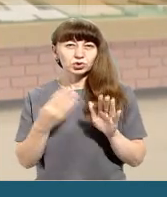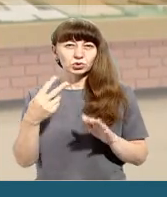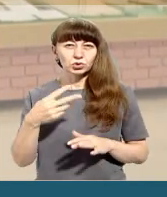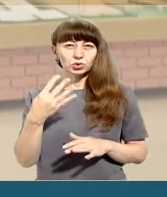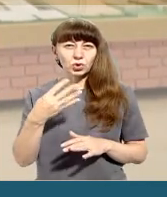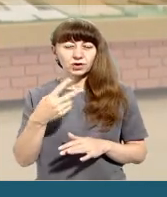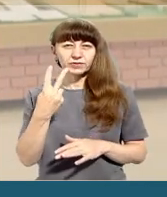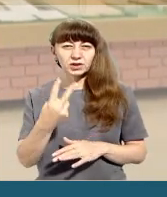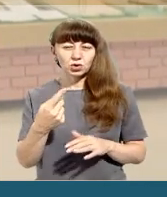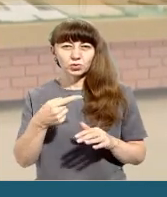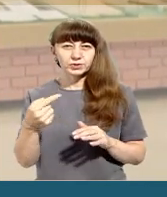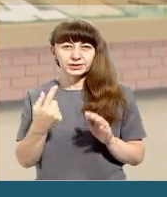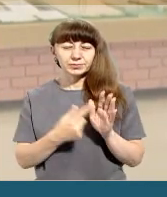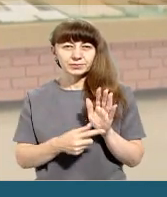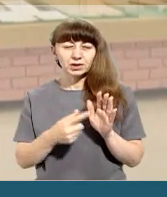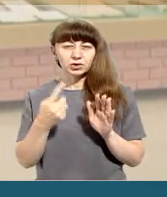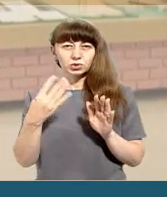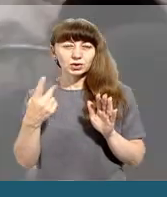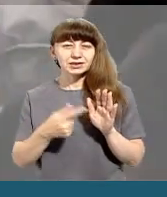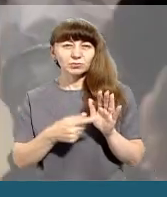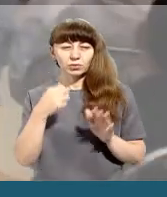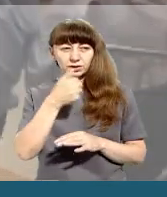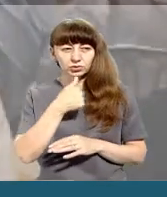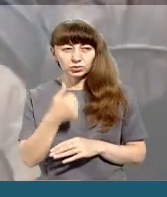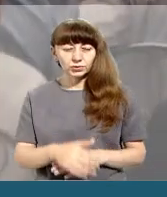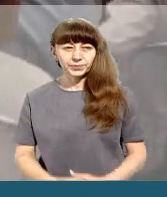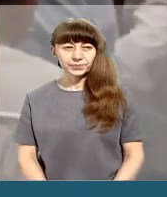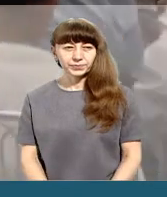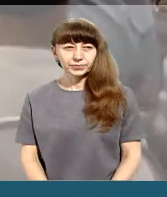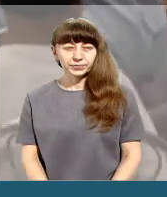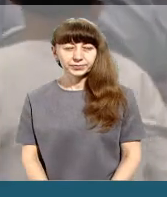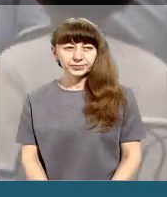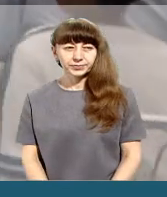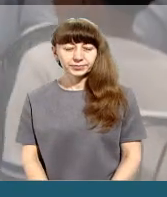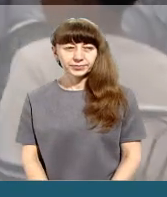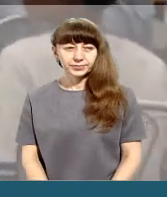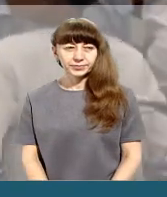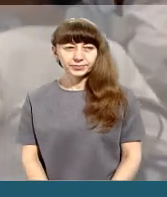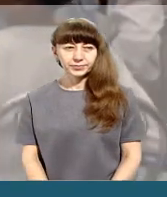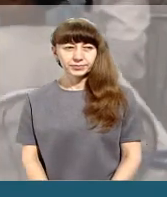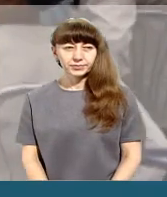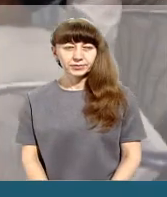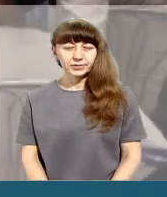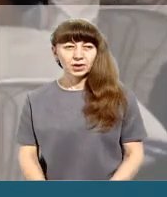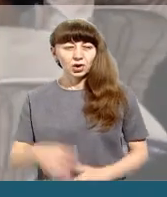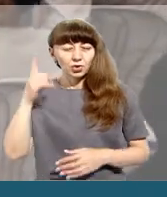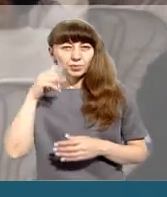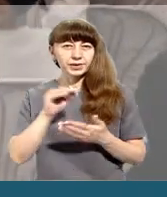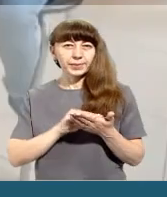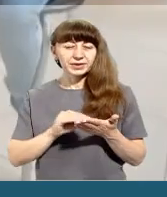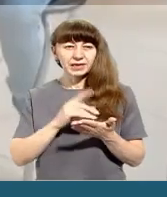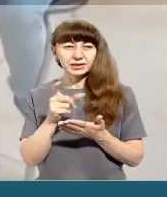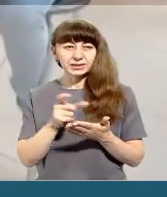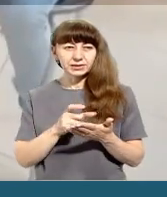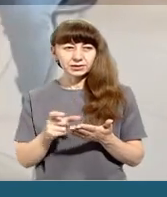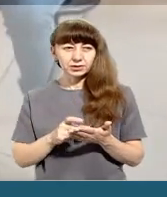газет журналдарда өлеңдері жарық көріп тұрды. Өлең жазу қабілеті қайраткердің отбасында ұрпақтан ұрпаққа жалғасқан.